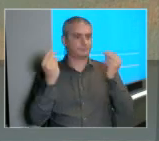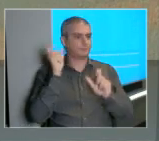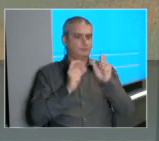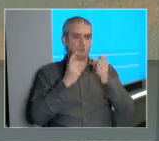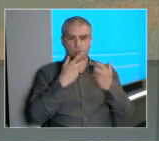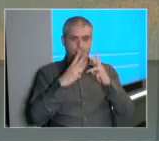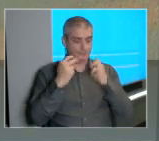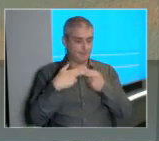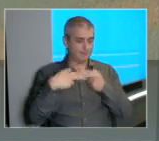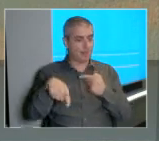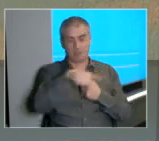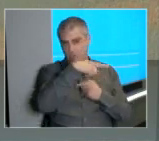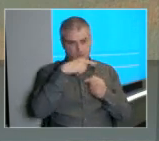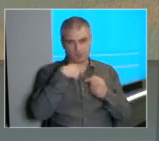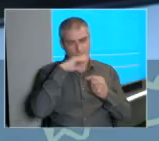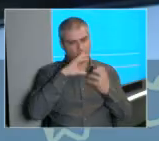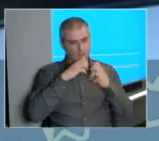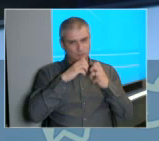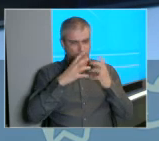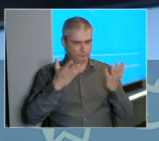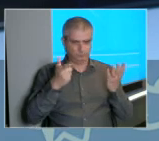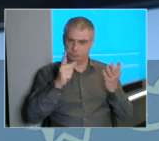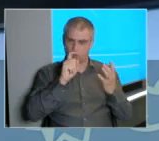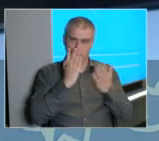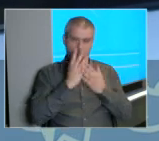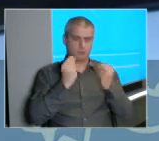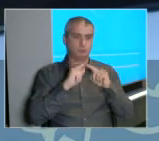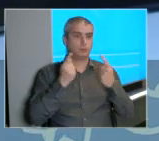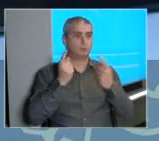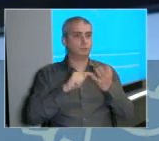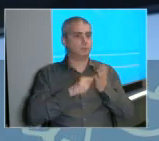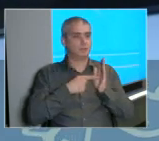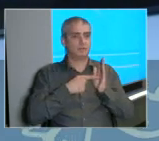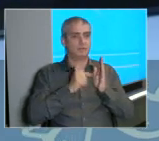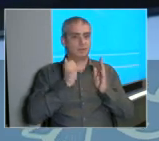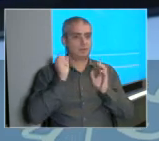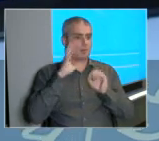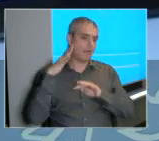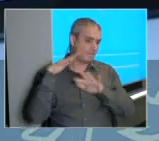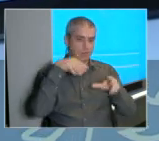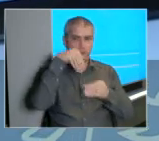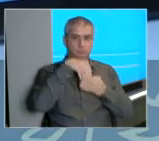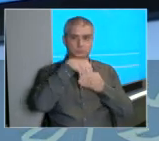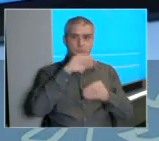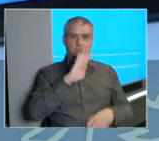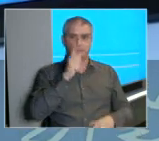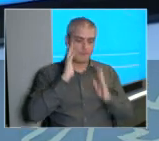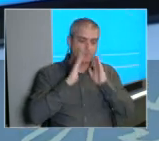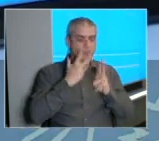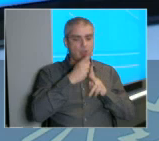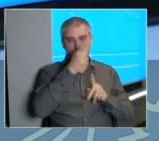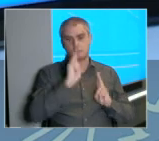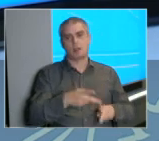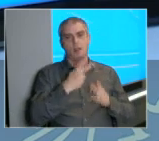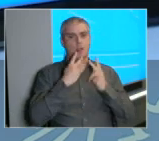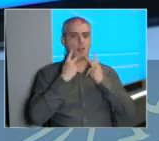תושבים בערים הסמוכות לעוטף, אני לא מדבר על הקיבוצים והמושבים, שם זה אולי אחרת, שמתכוונים לבוא בהמונם ולהצביע נתניהו, הם מאמינים שרק הוא זה